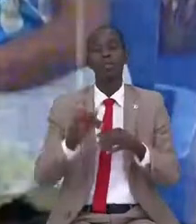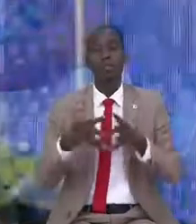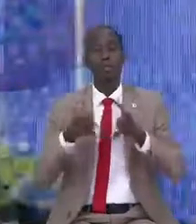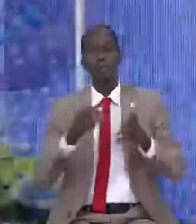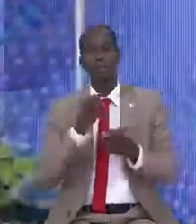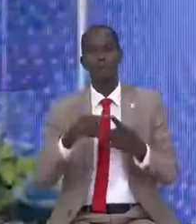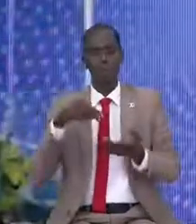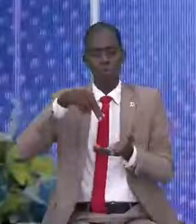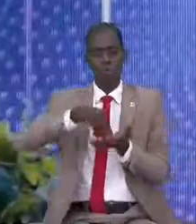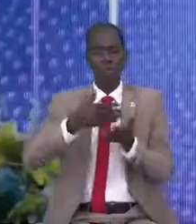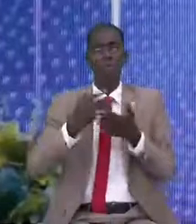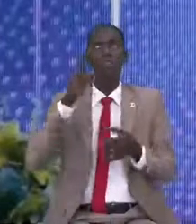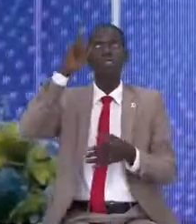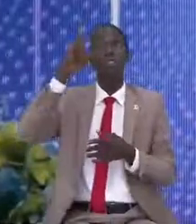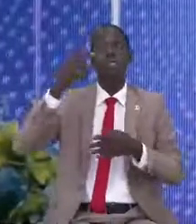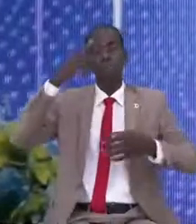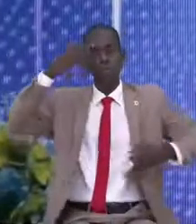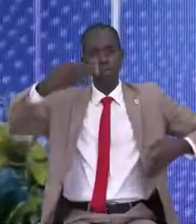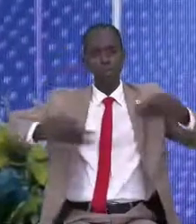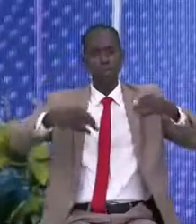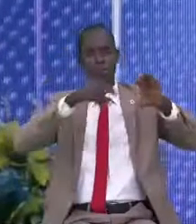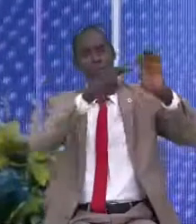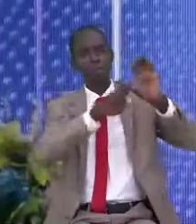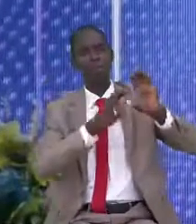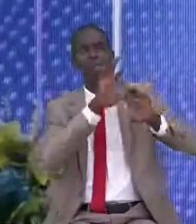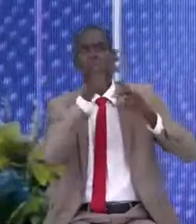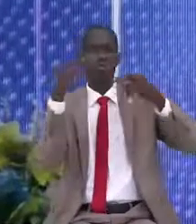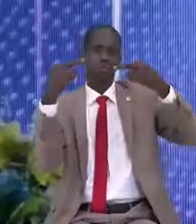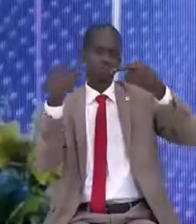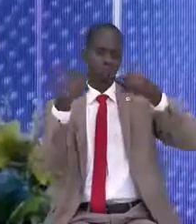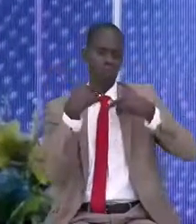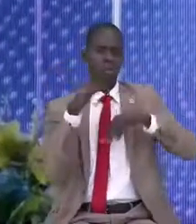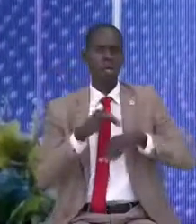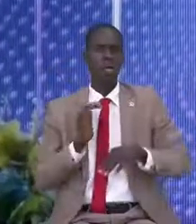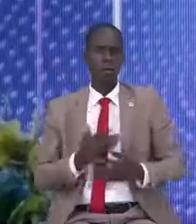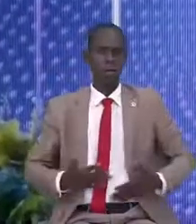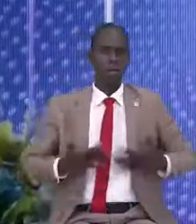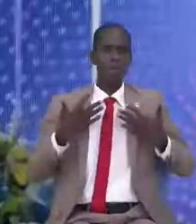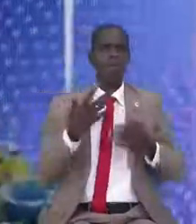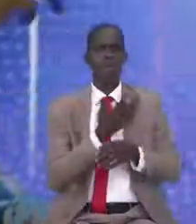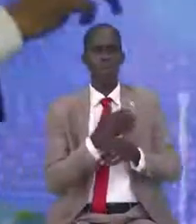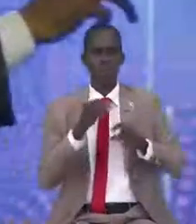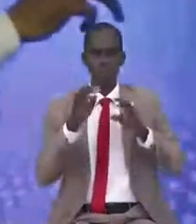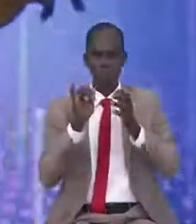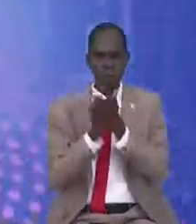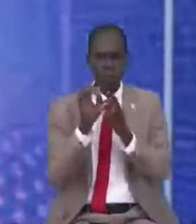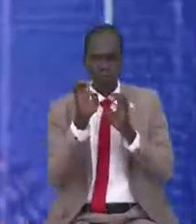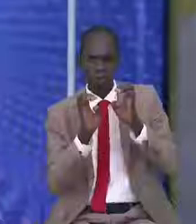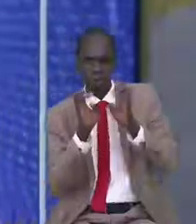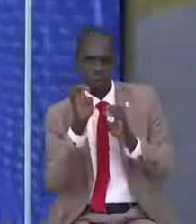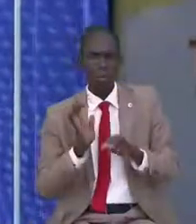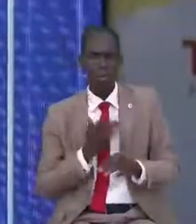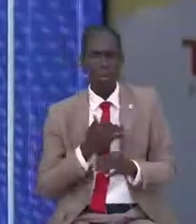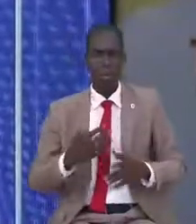devant le trône de jugement, et Dieu regarde notre vie et évalue notre vie. Et il